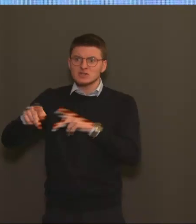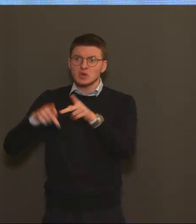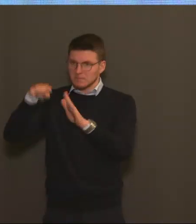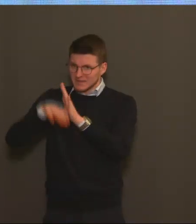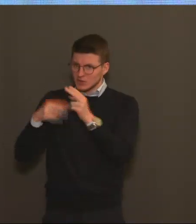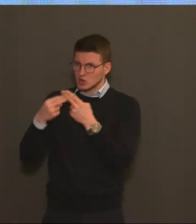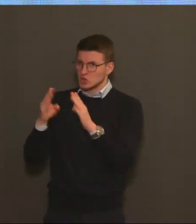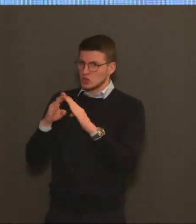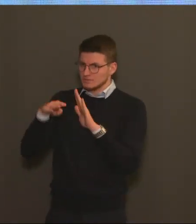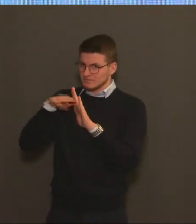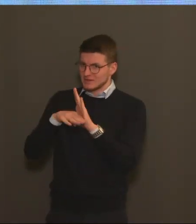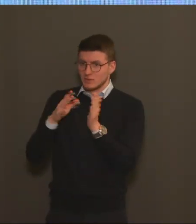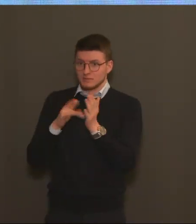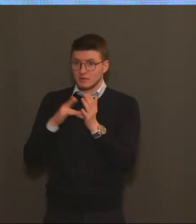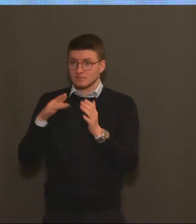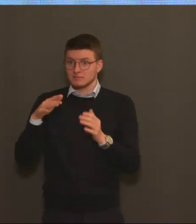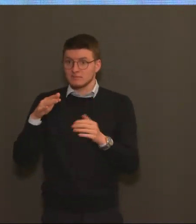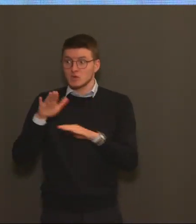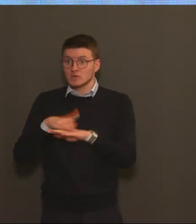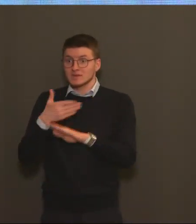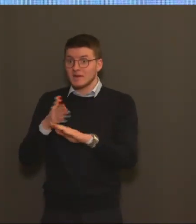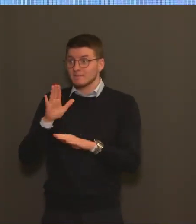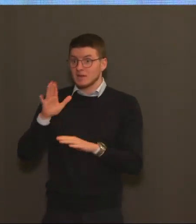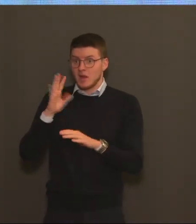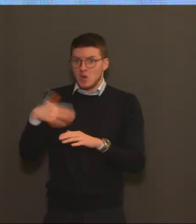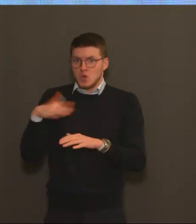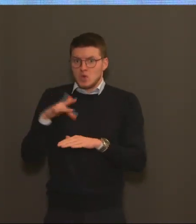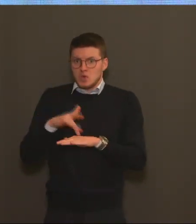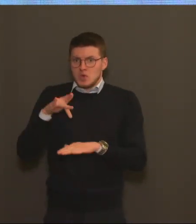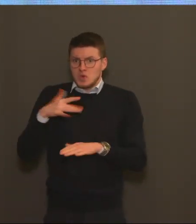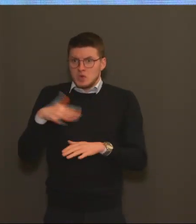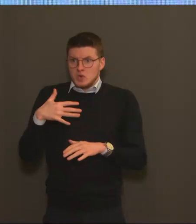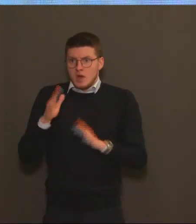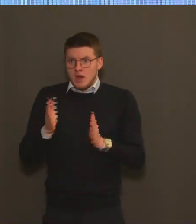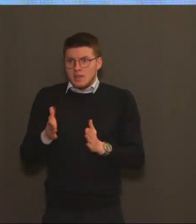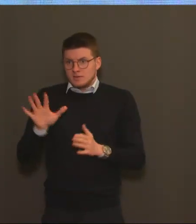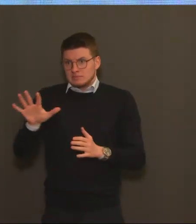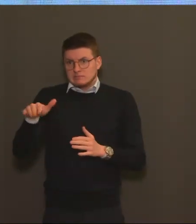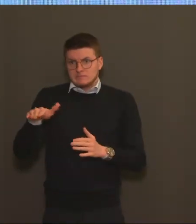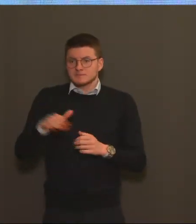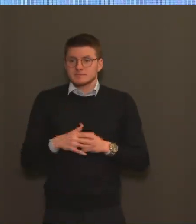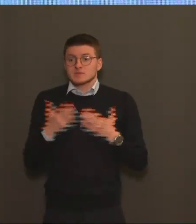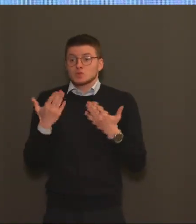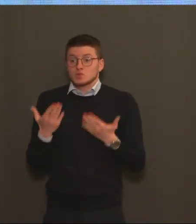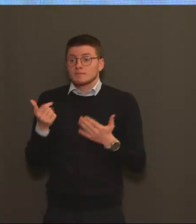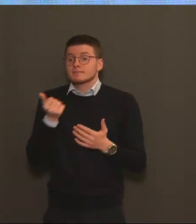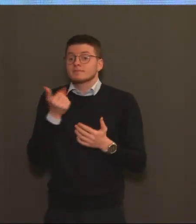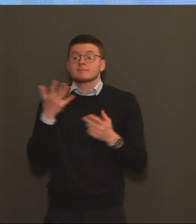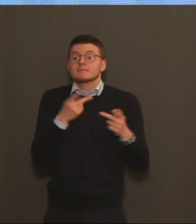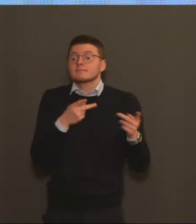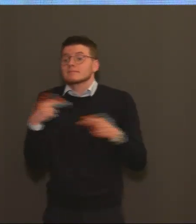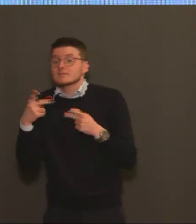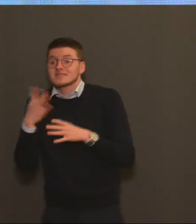is. Doordat er nu minder mensen uit woonzorgcentra in de ziekenhuizen liggen, kan het zijn dat de verhouding tussen intensieve